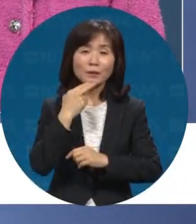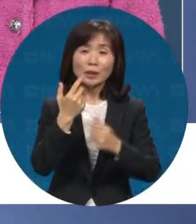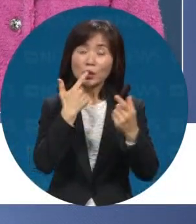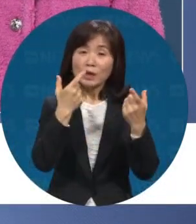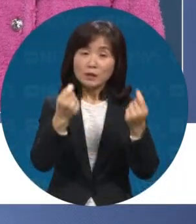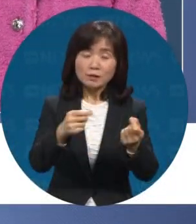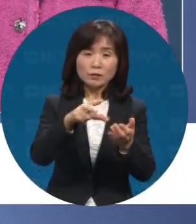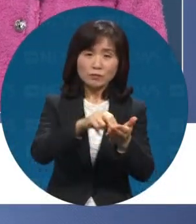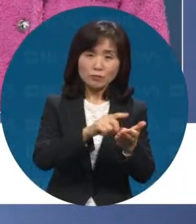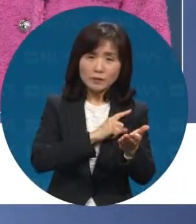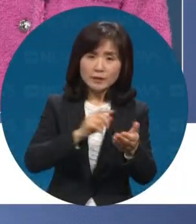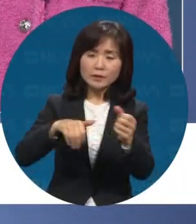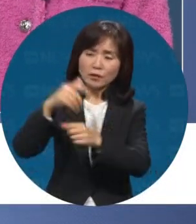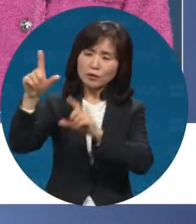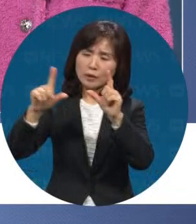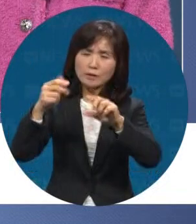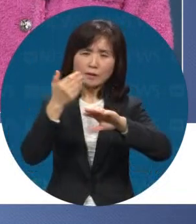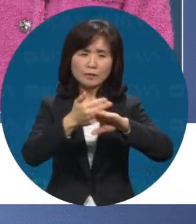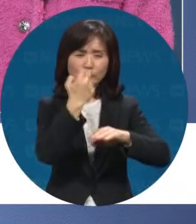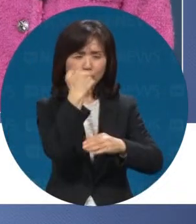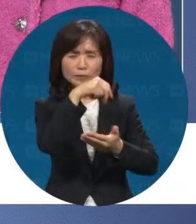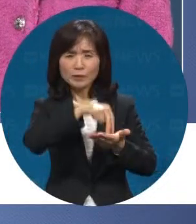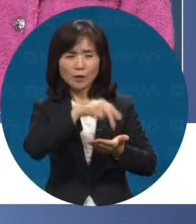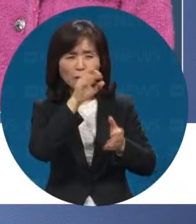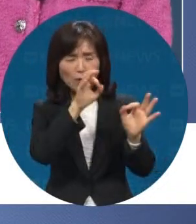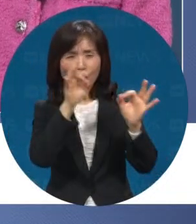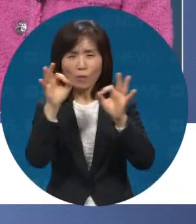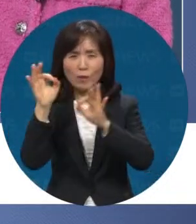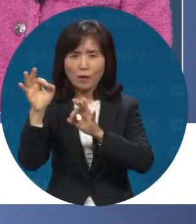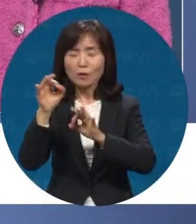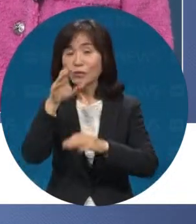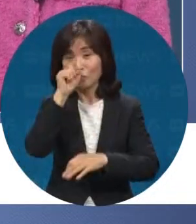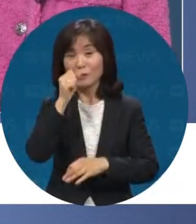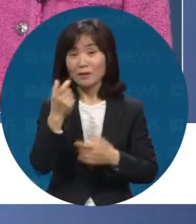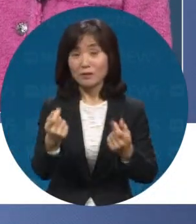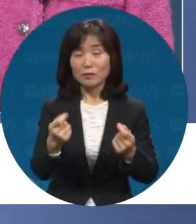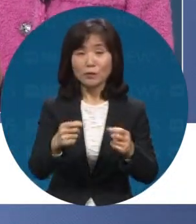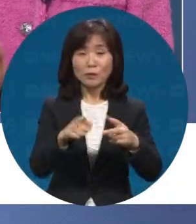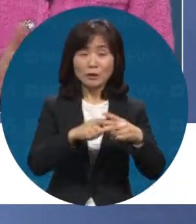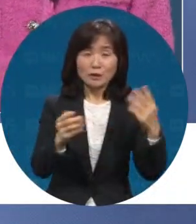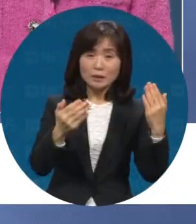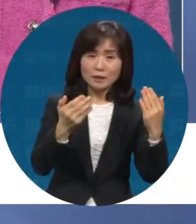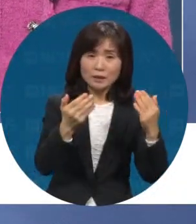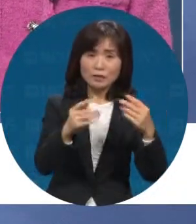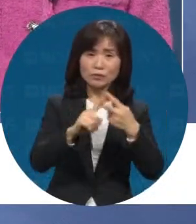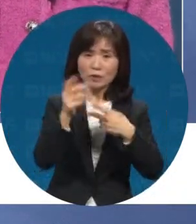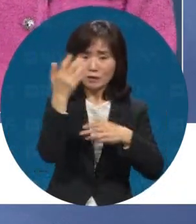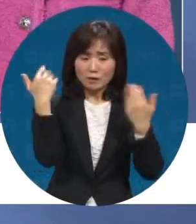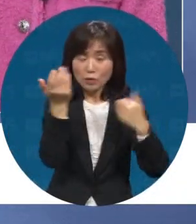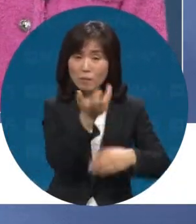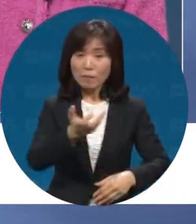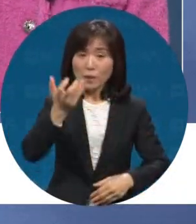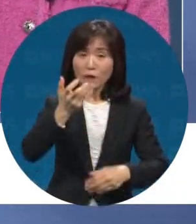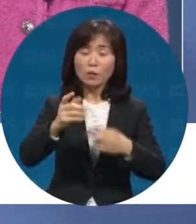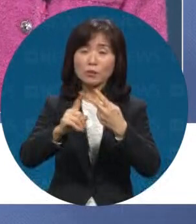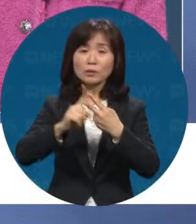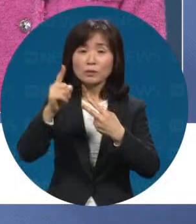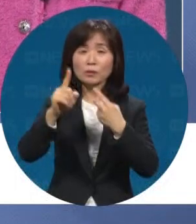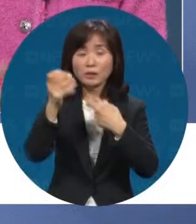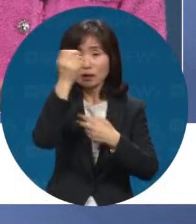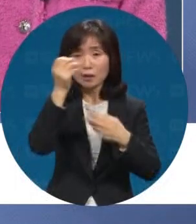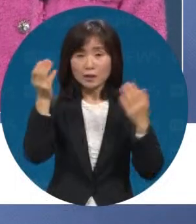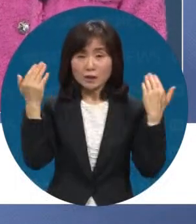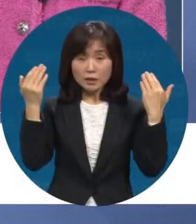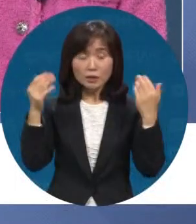주제나 현상을 다른 시각으로 볼 수 있어서 좋았고 또 초등학생이 중학생이 되고 중학생이 고등학생이 되는 연속성을 이야기